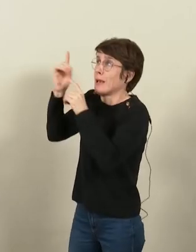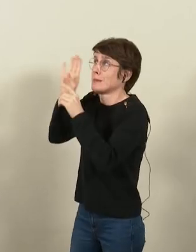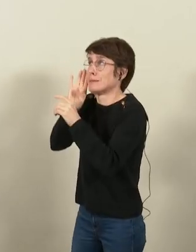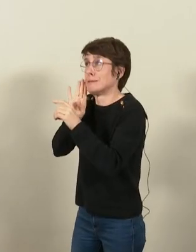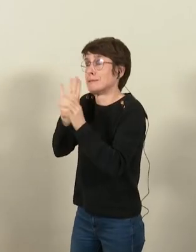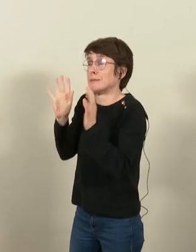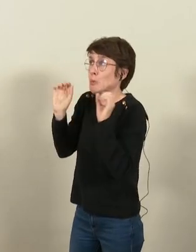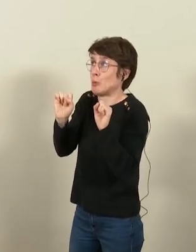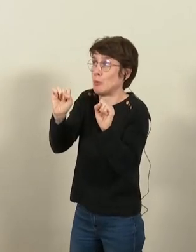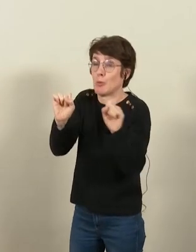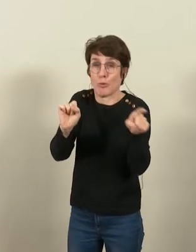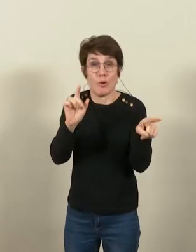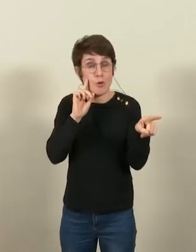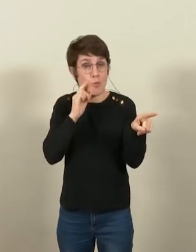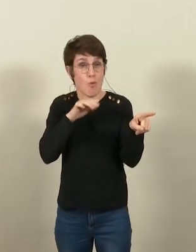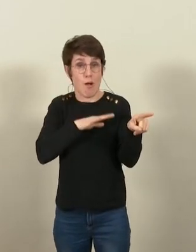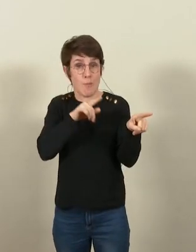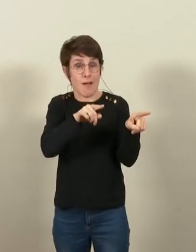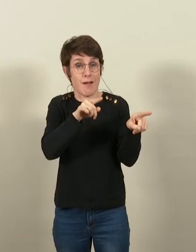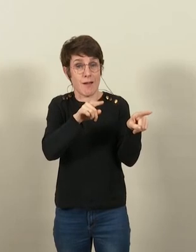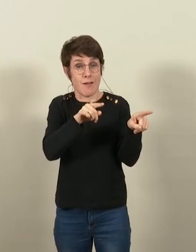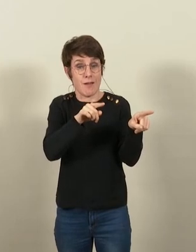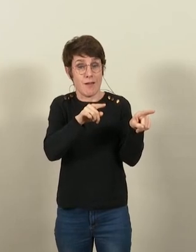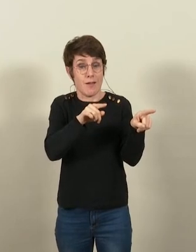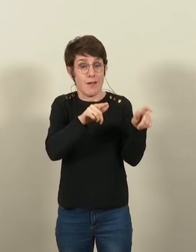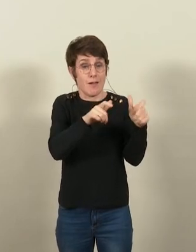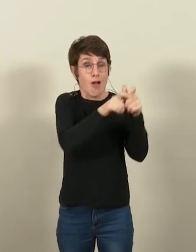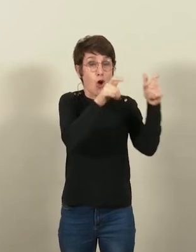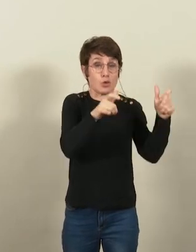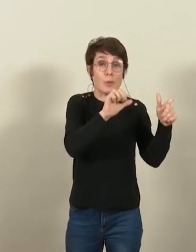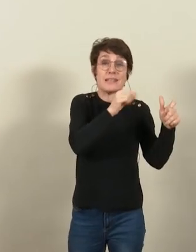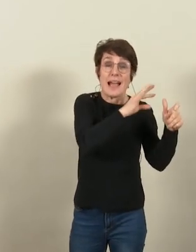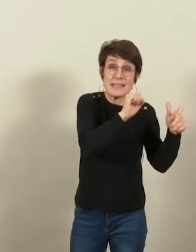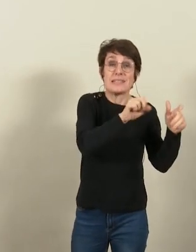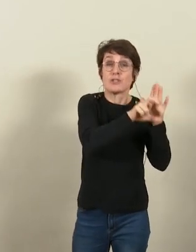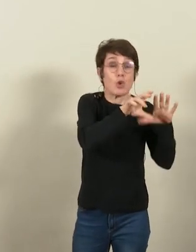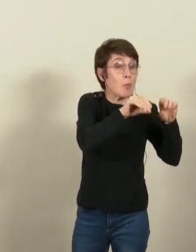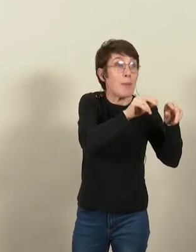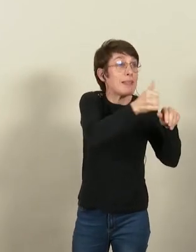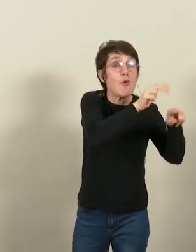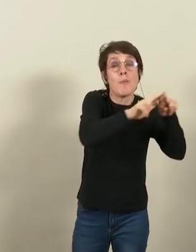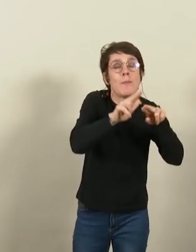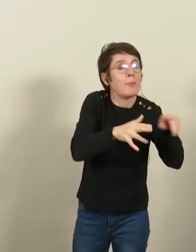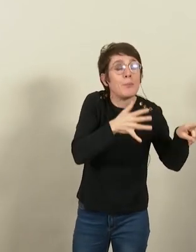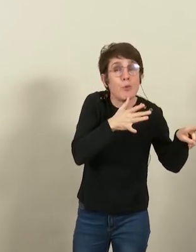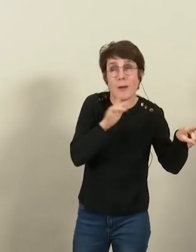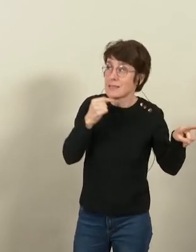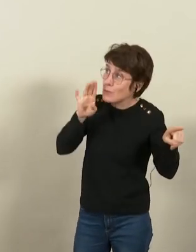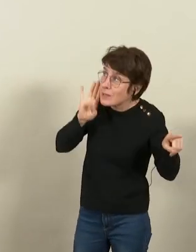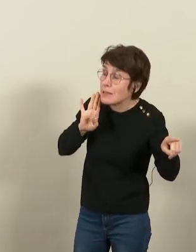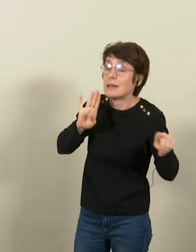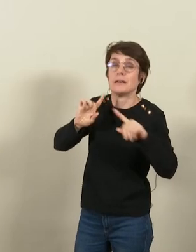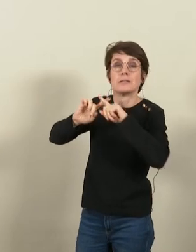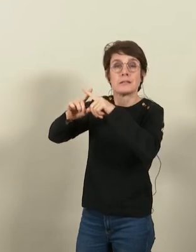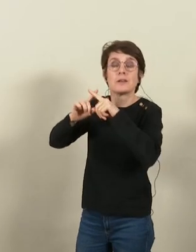disant qu'il y avait impossibilité de réhabilitation par un bailleur social que nous avons obtenu le le mix qui est là qui me semble euh